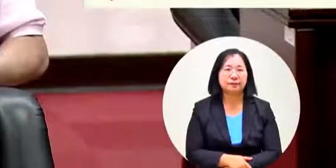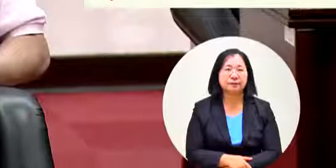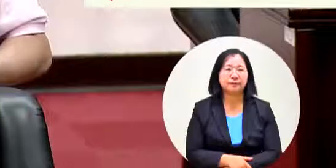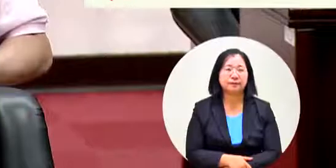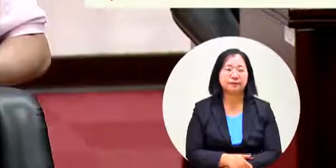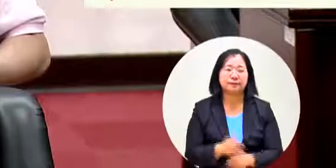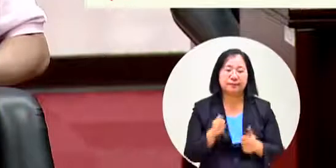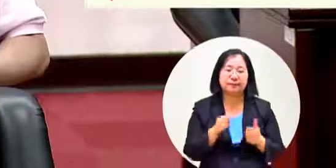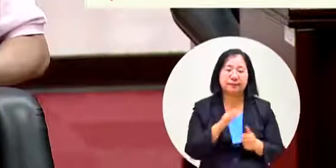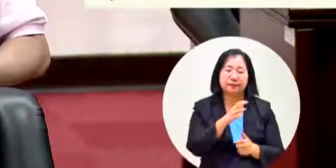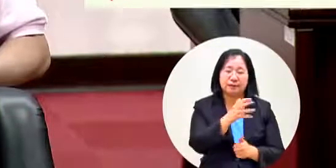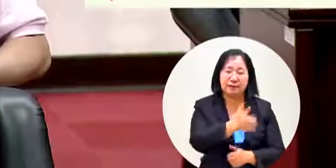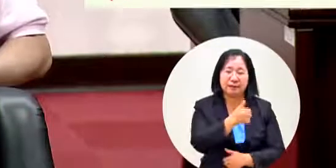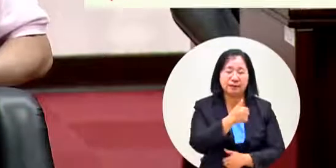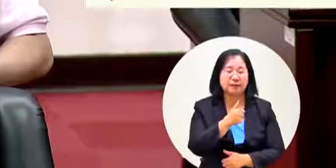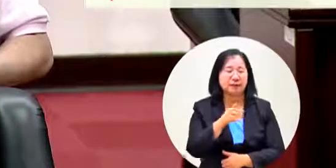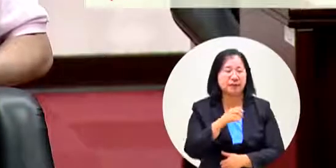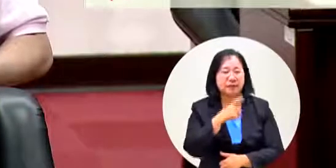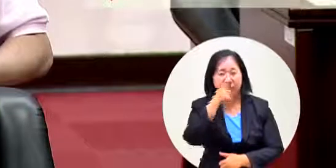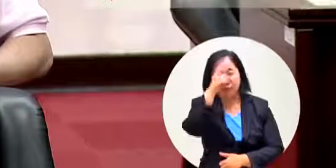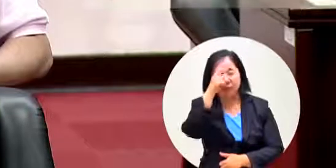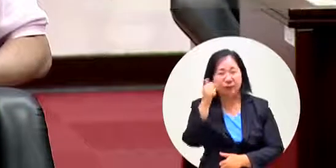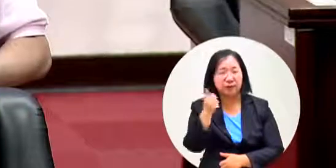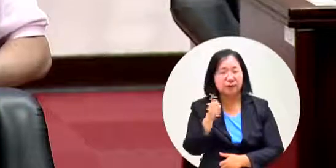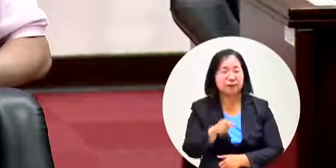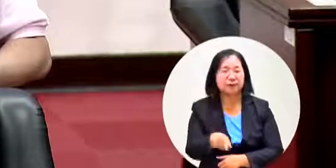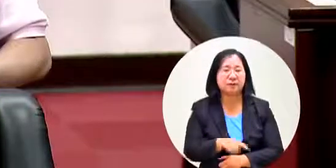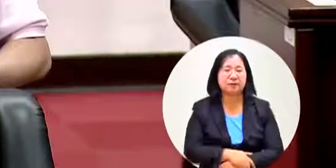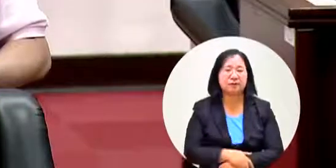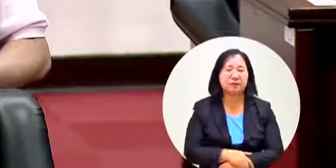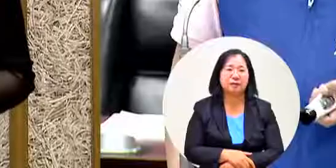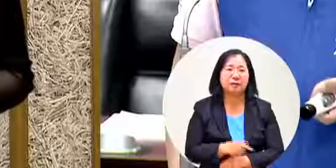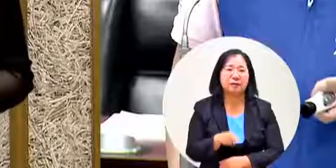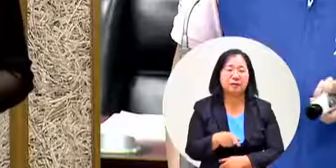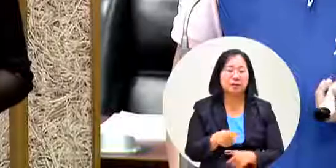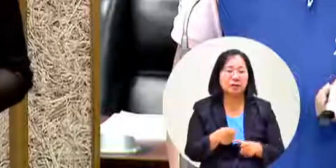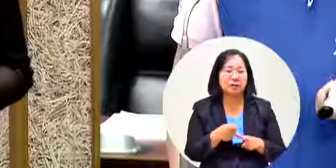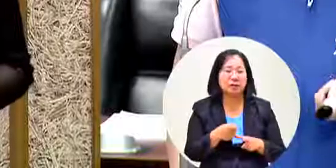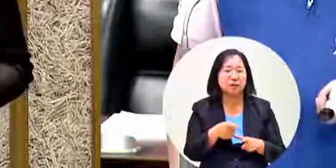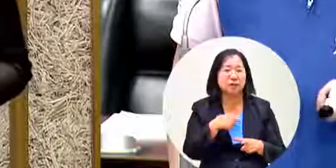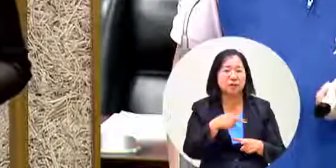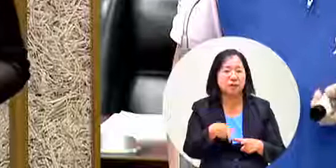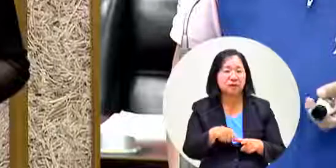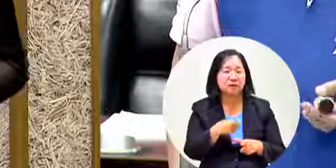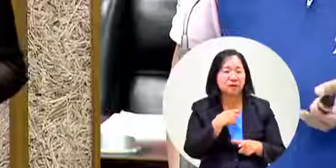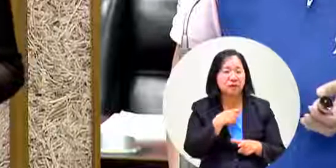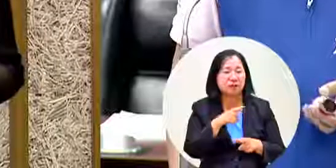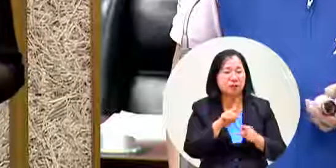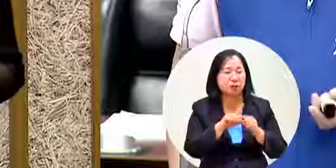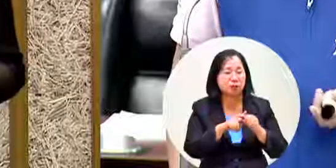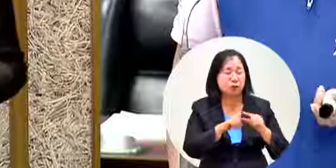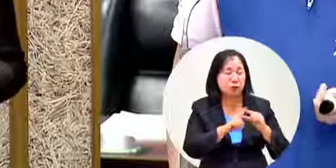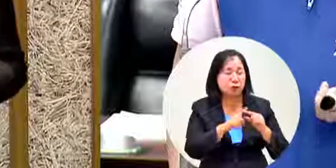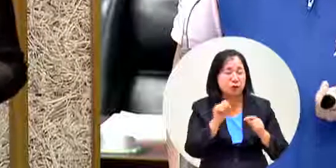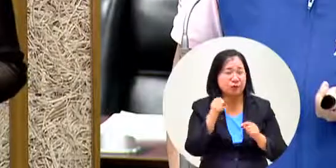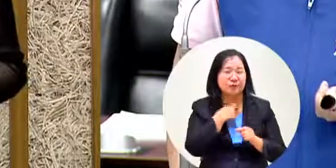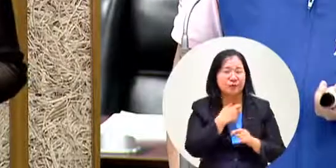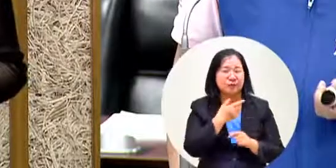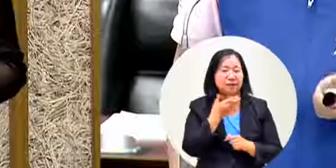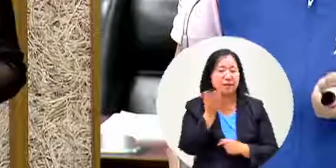用话，你阿总甲拆起来，哦，啊，这感觉足无差别安尼啦吼。这是不是啊？